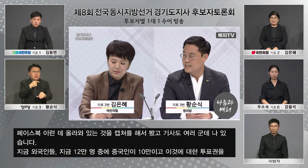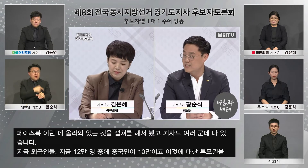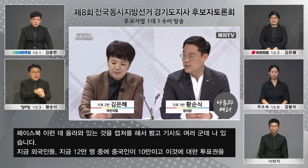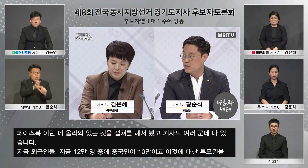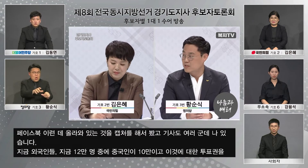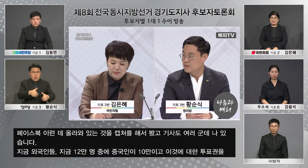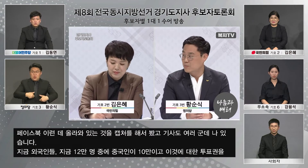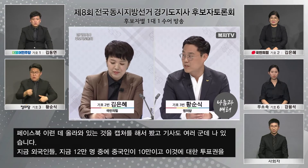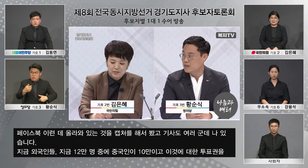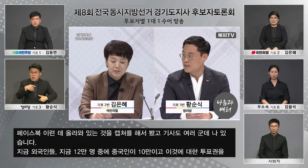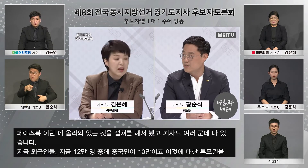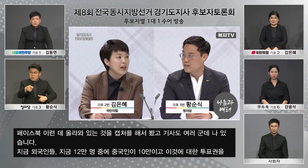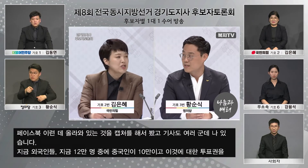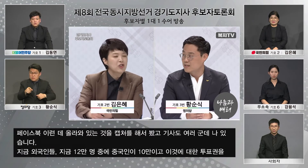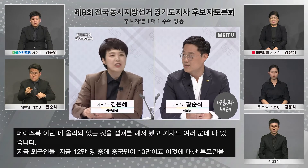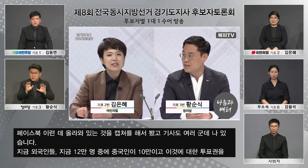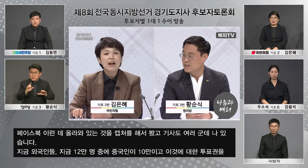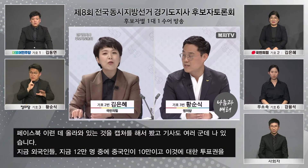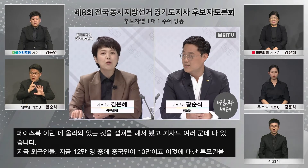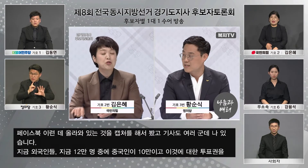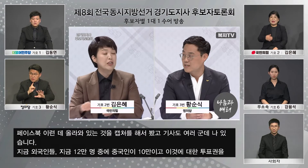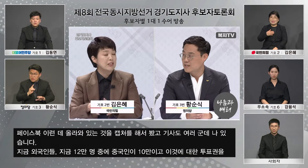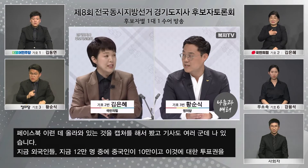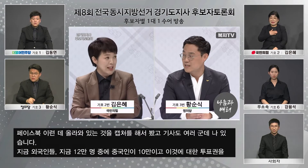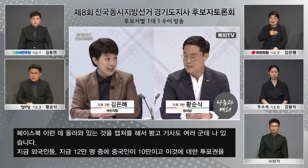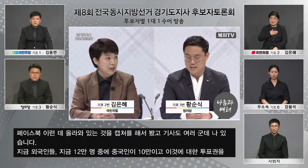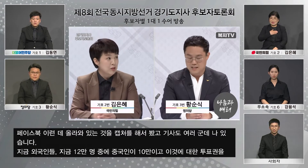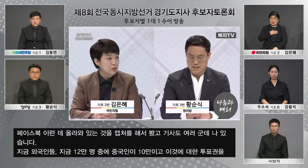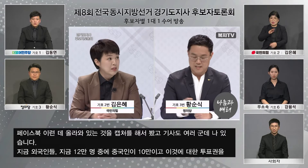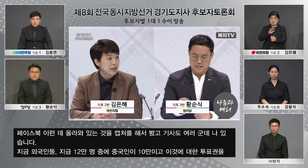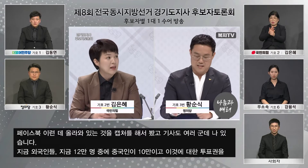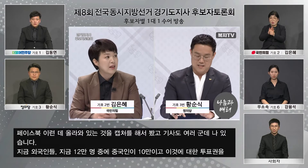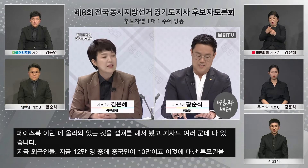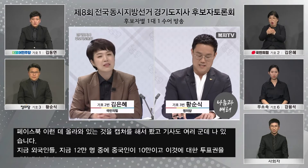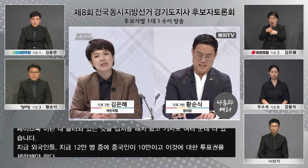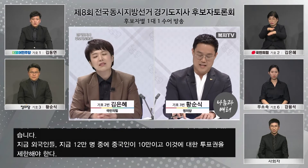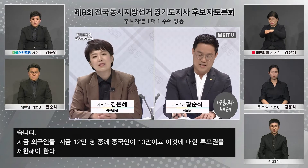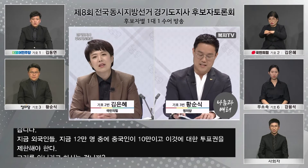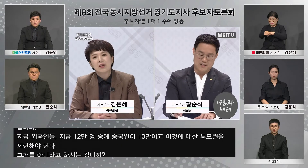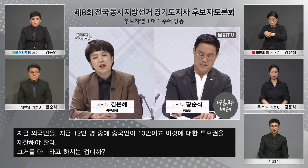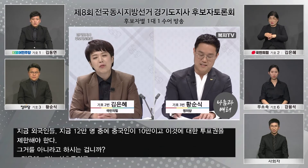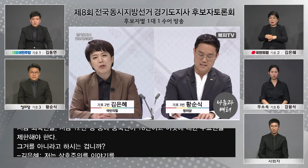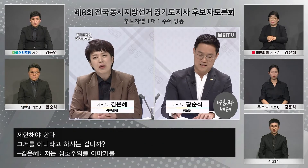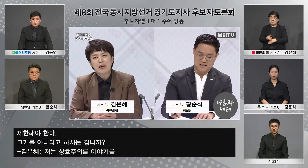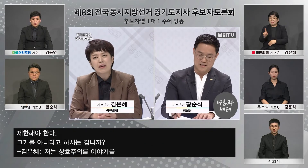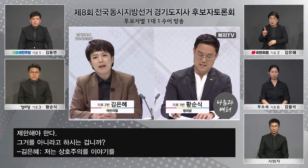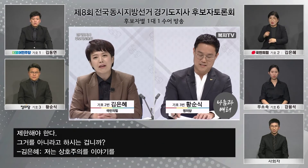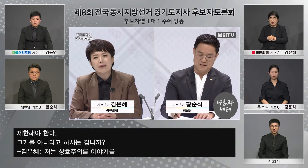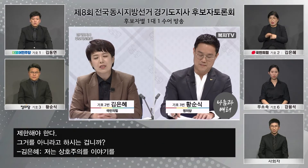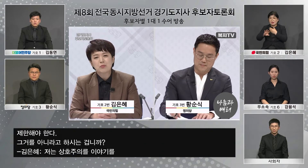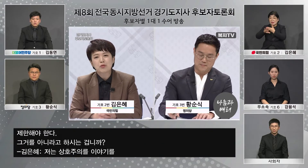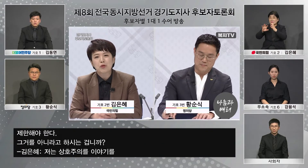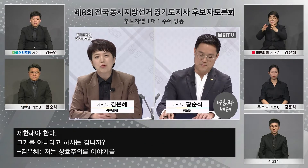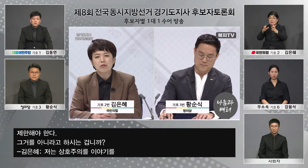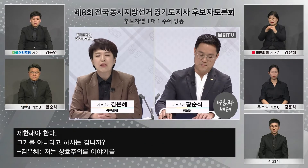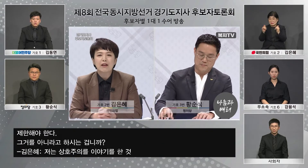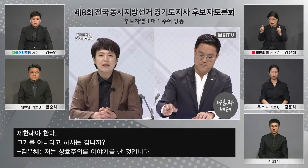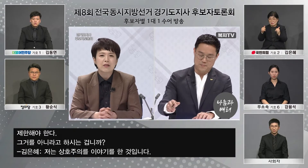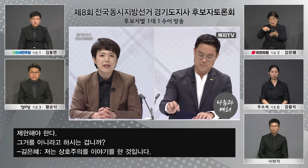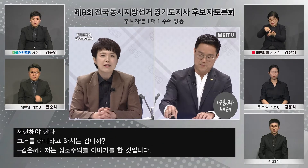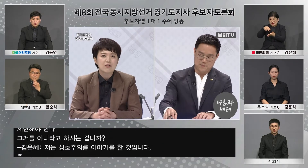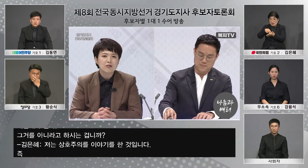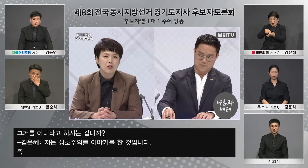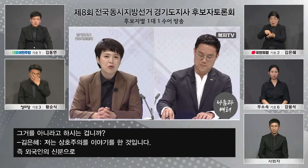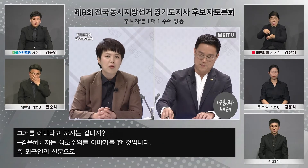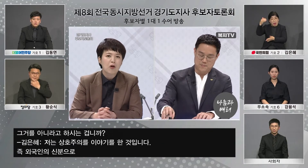그걸 아니라고 하시는 겁니까? 저는 상호주의를 이야기를 한 것입니다. 즉 예. 외국인의 신분으로